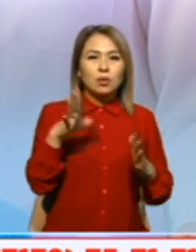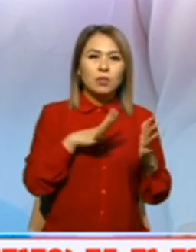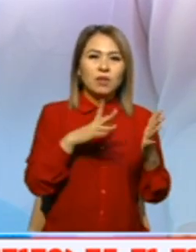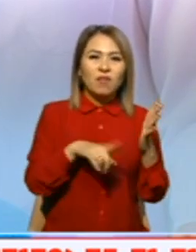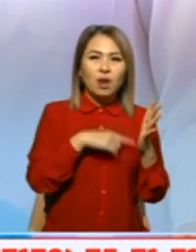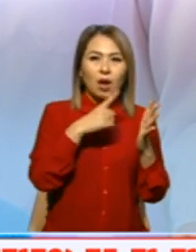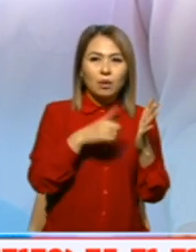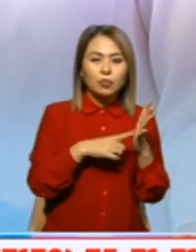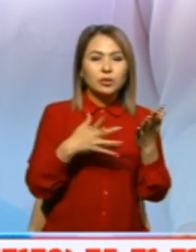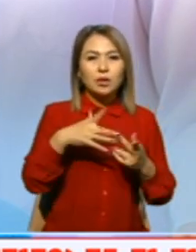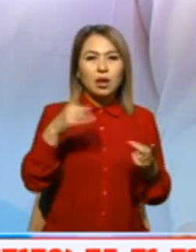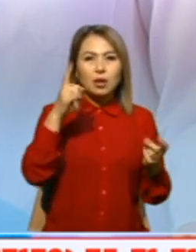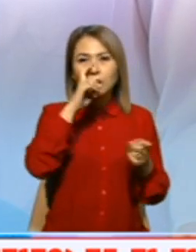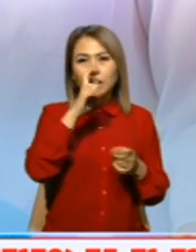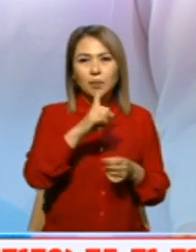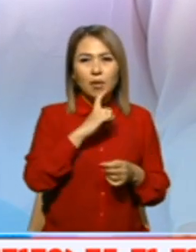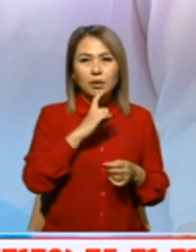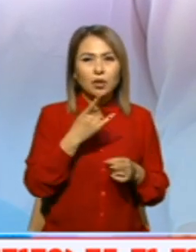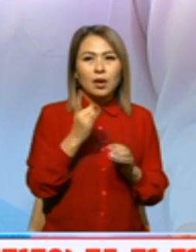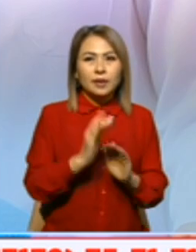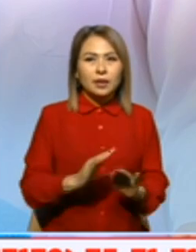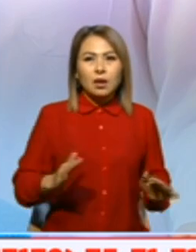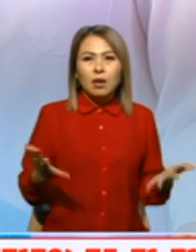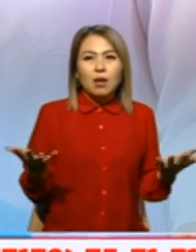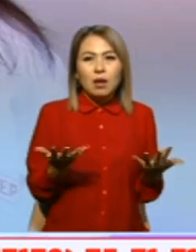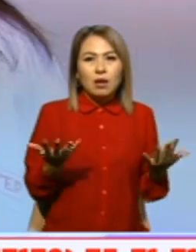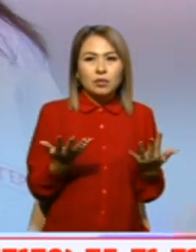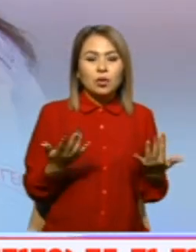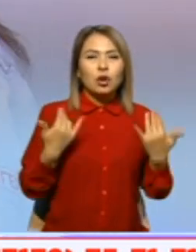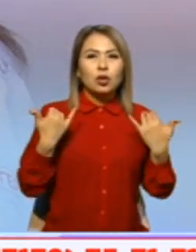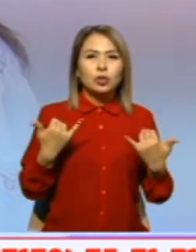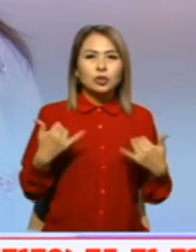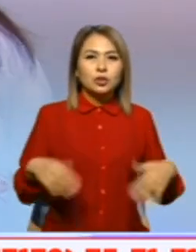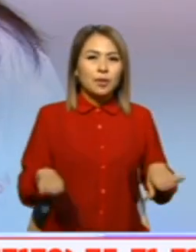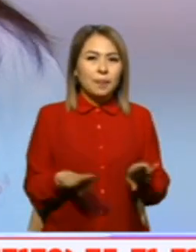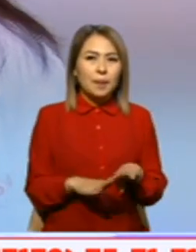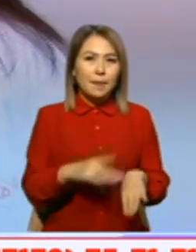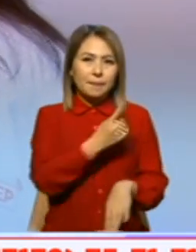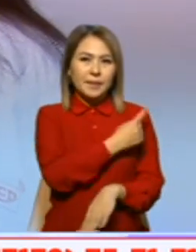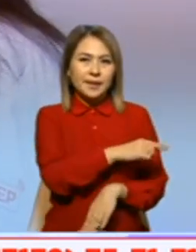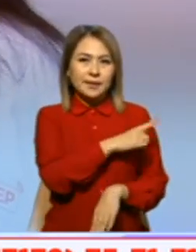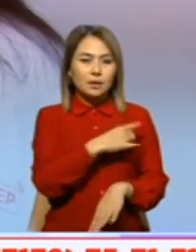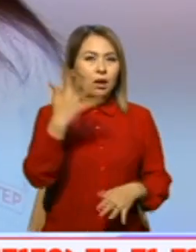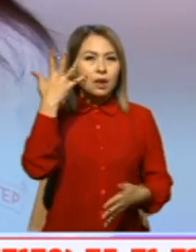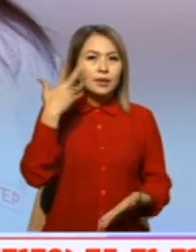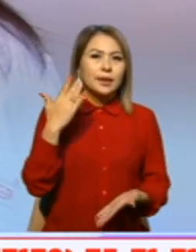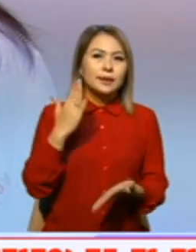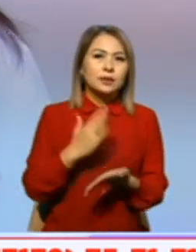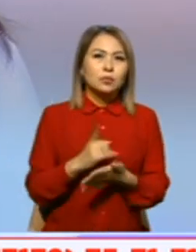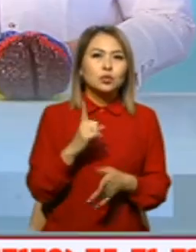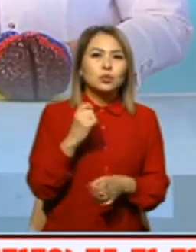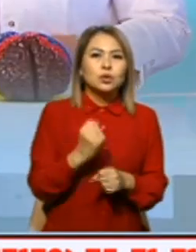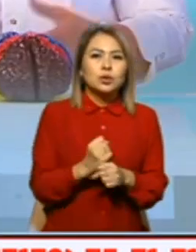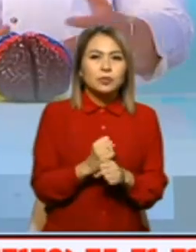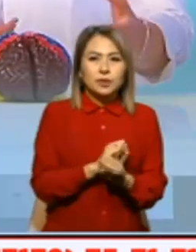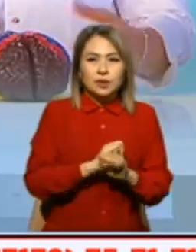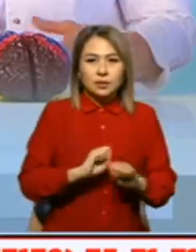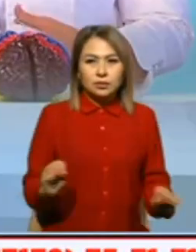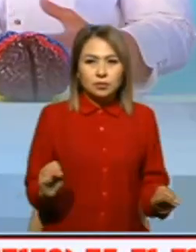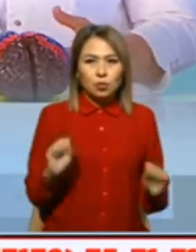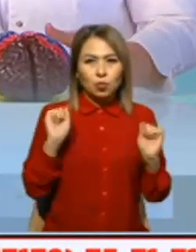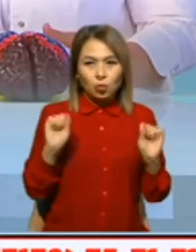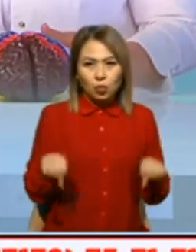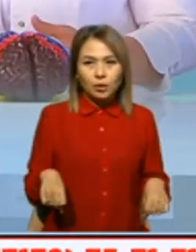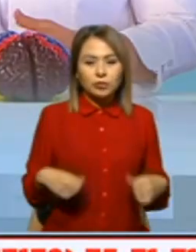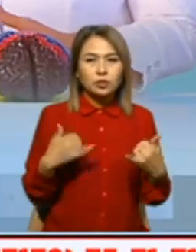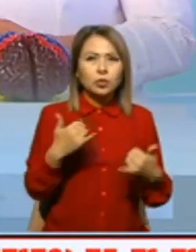болмаса түсініксіз балдар болды деп айтылатын да. Қазіргі тұрғыда мынандай медицинада тұрған кезде неге осының бәрін жасамасқа?